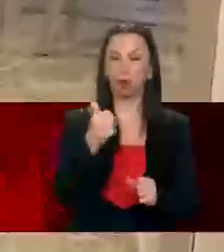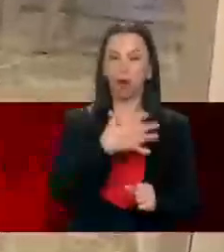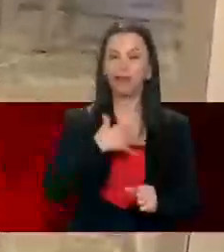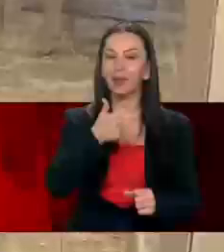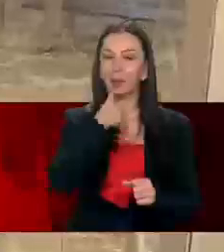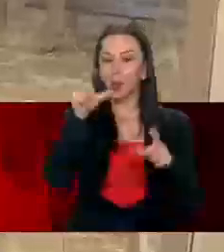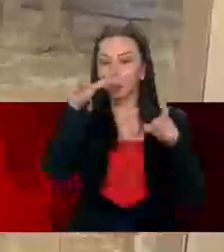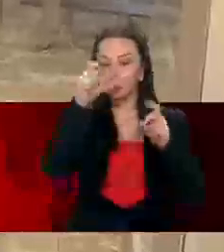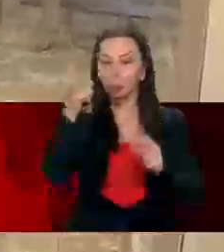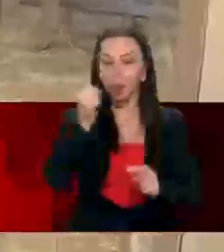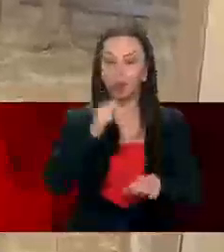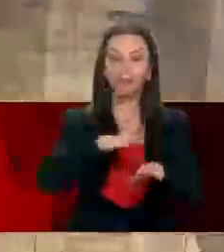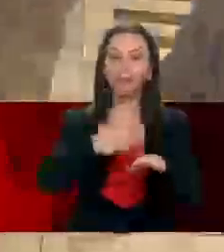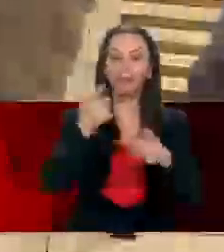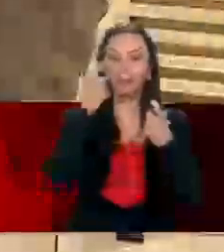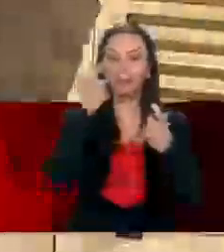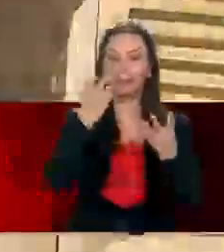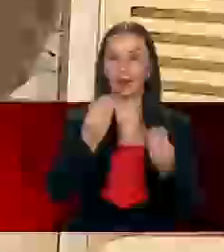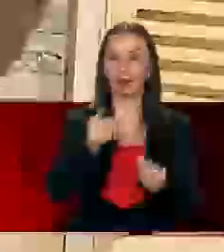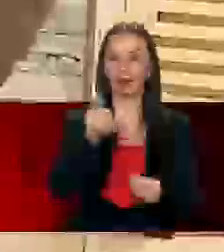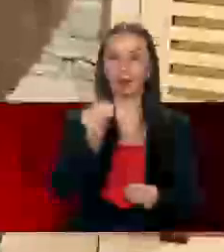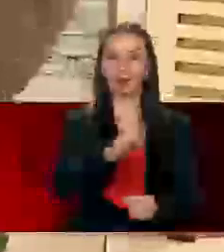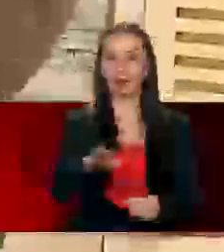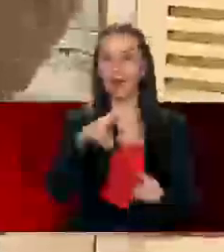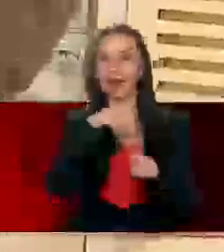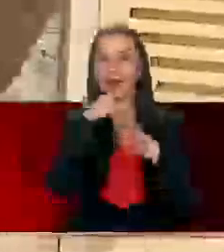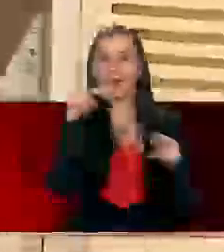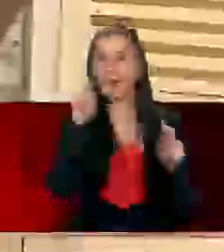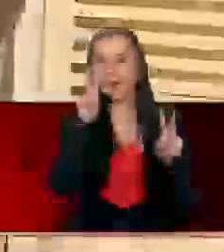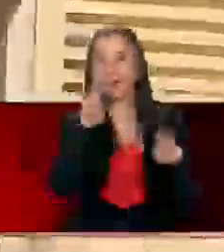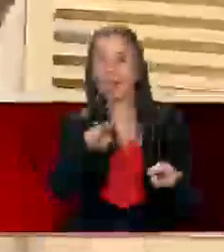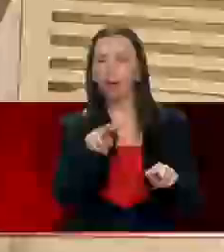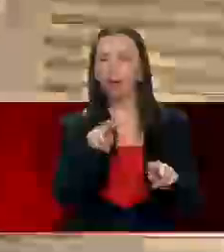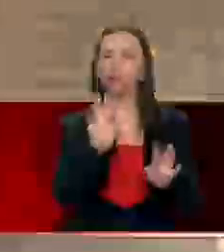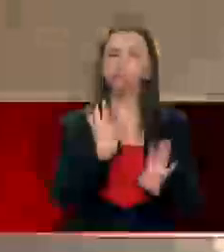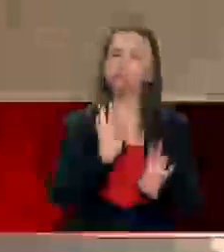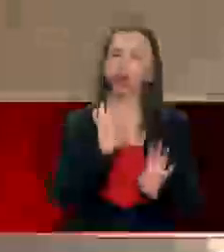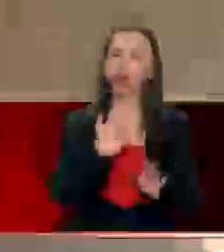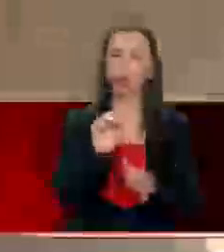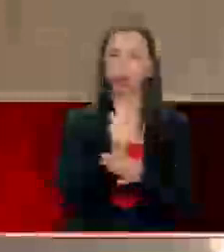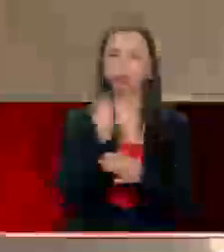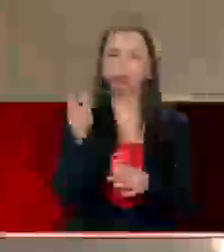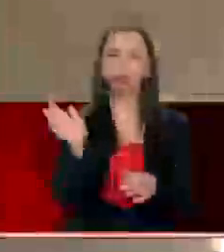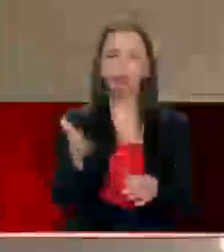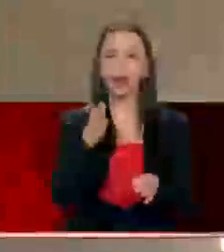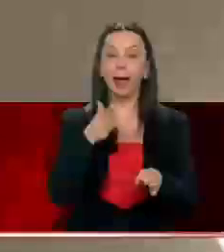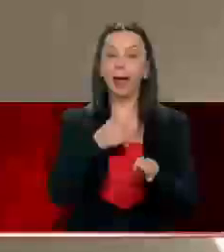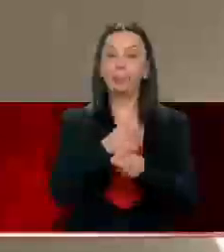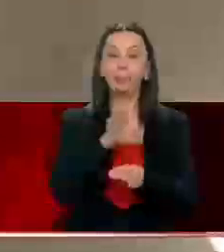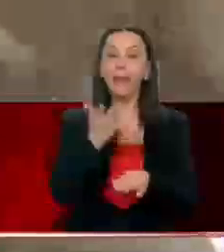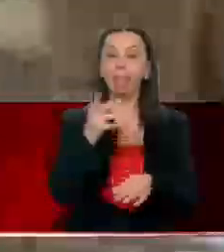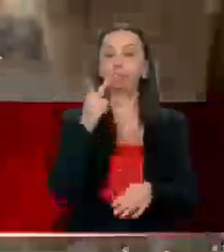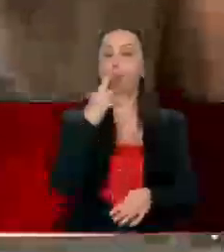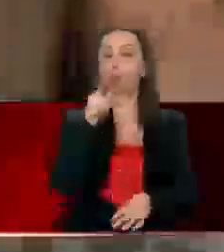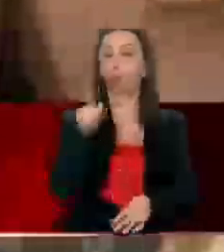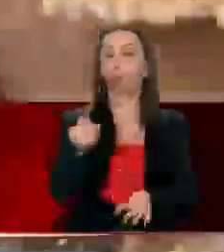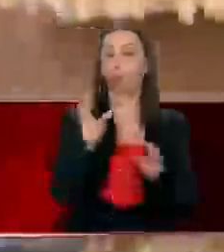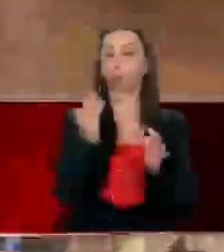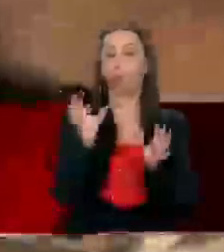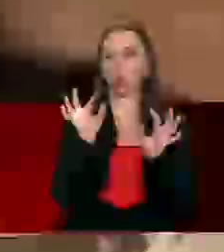gözlük alırken nelere dikkat etmeli? Çocuklar rengine süsüne aldanıyor. Uzmanlar asıl önemli olan camın kalitesi diyor.